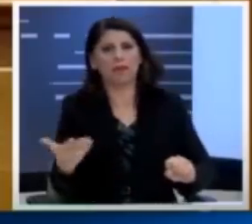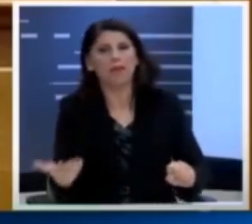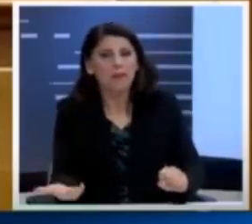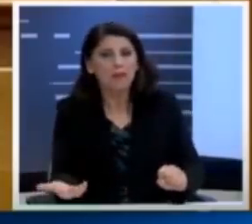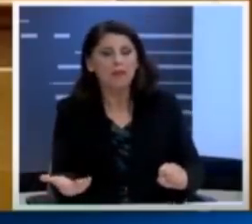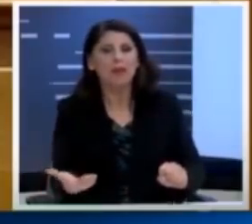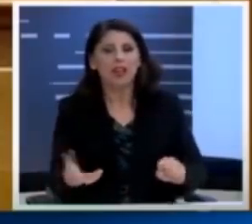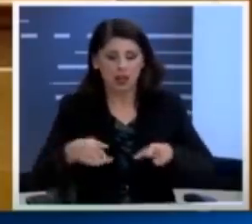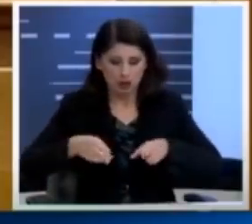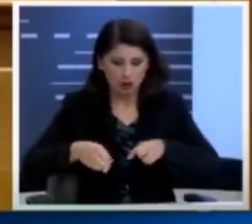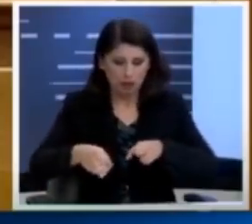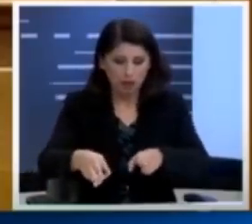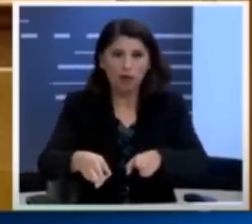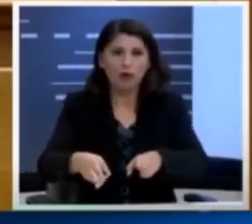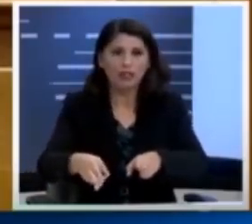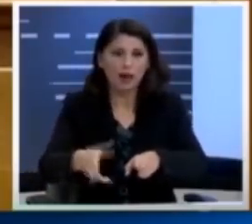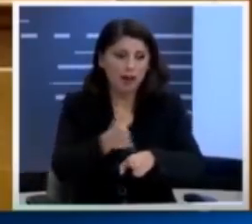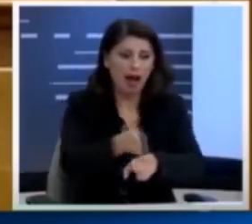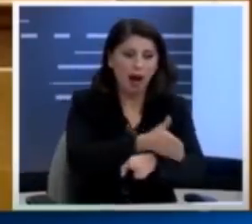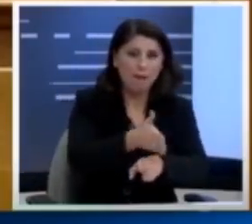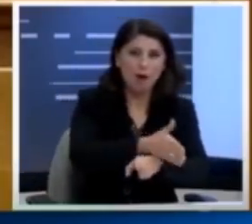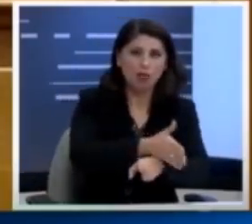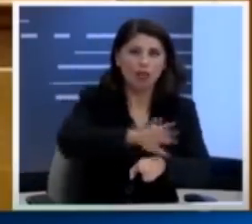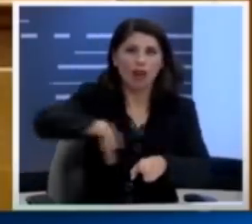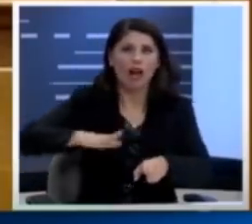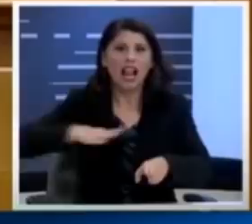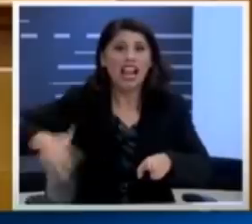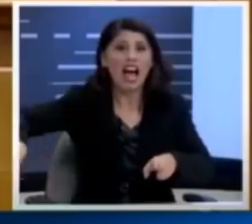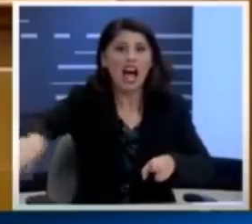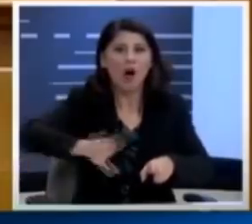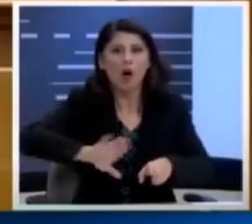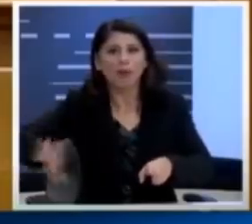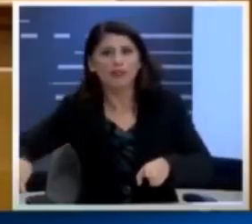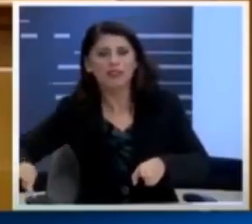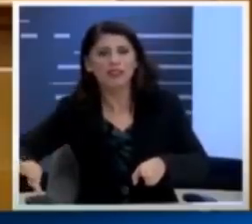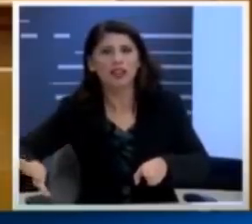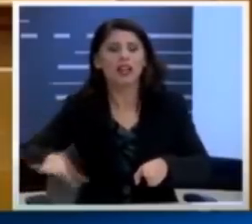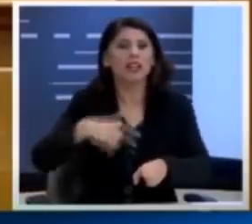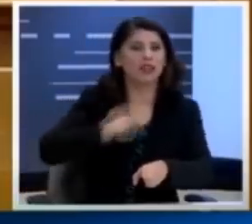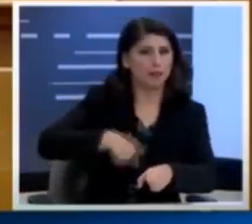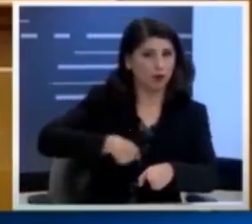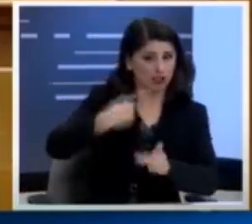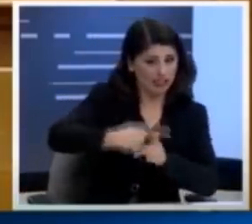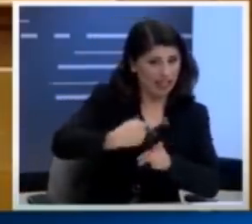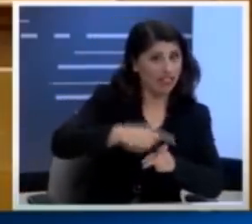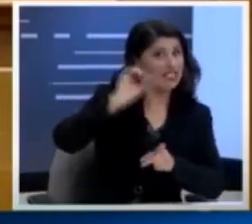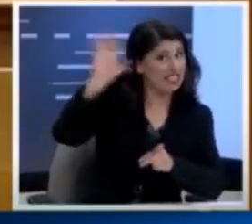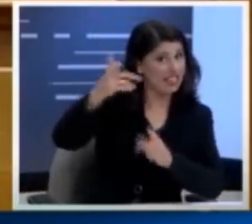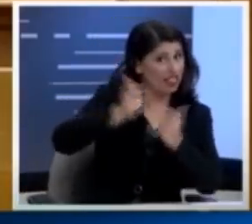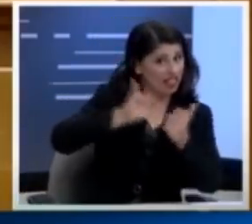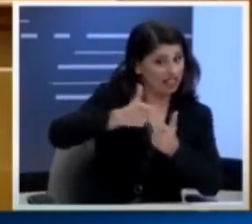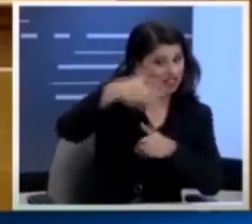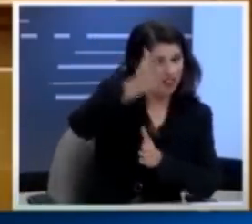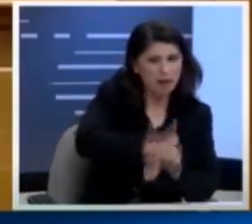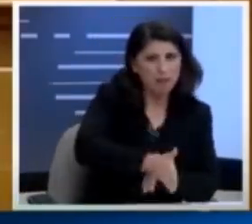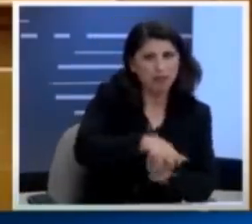στην ίδια όχθη ενάντια στο λαό βρίσκεται και η εγχώρια άρχουσα τάξη και οι ξένοι δανειστές.